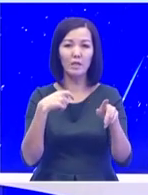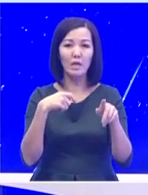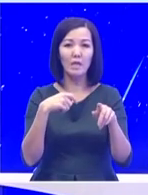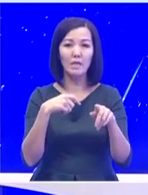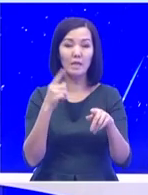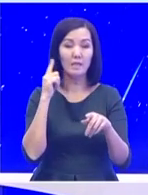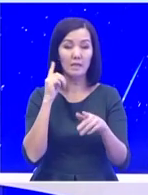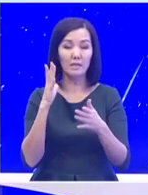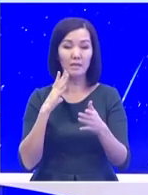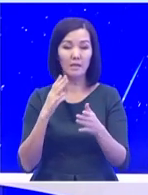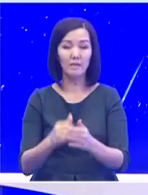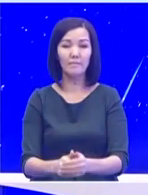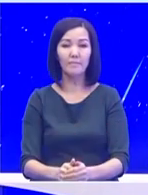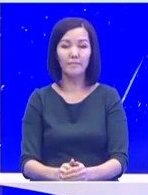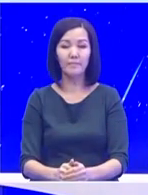саудагерлерді де тыңдады.